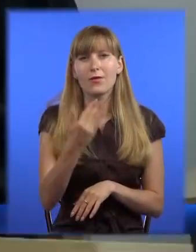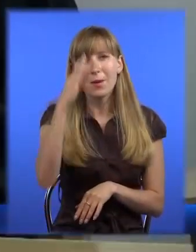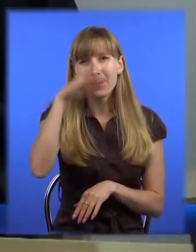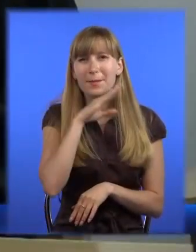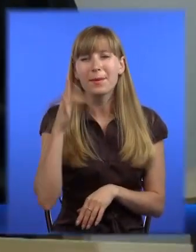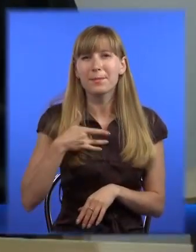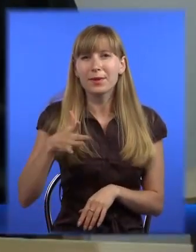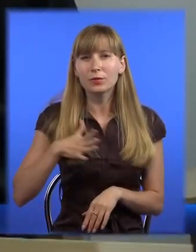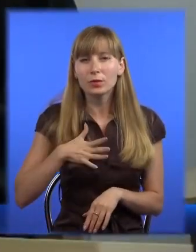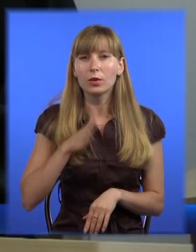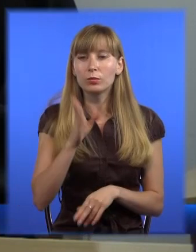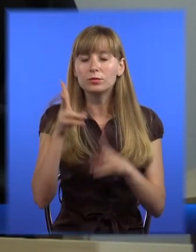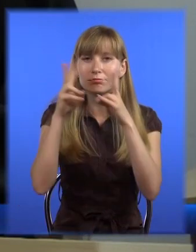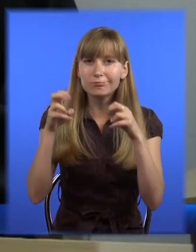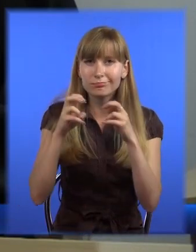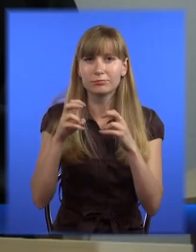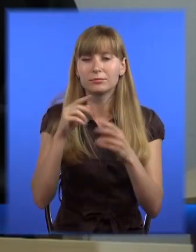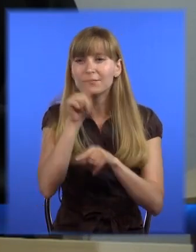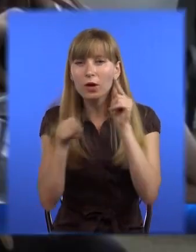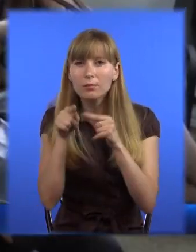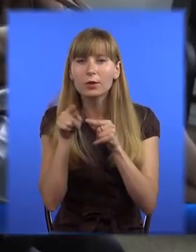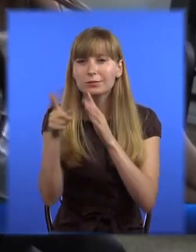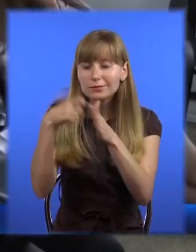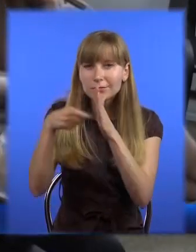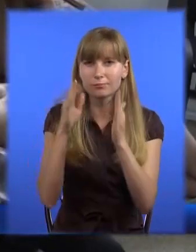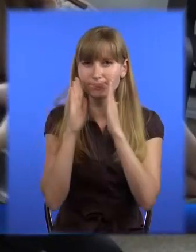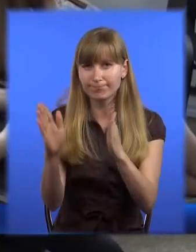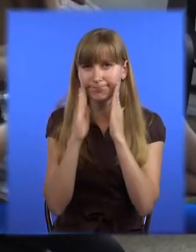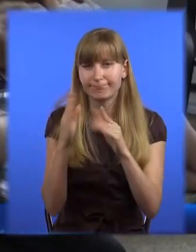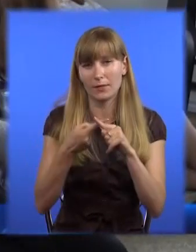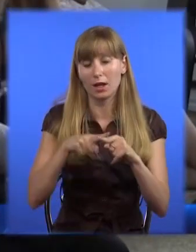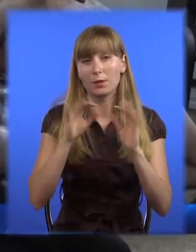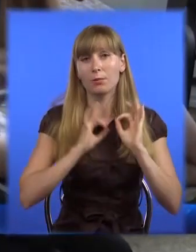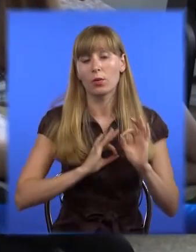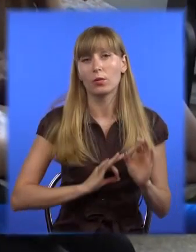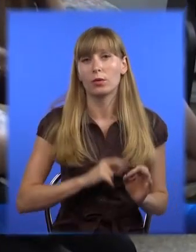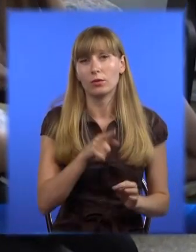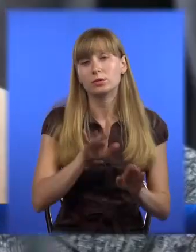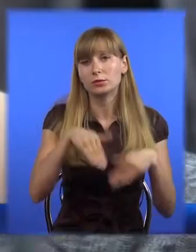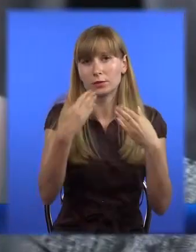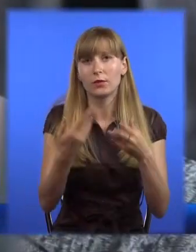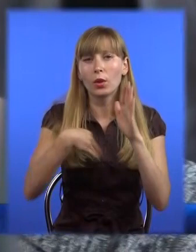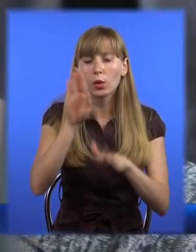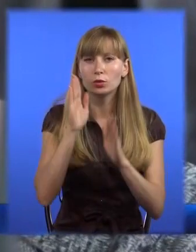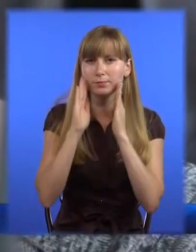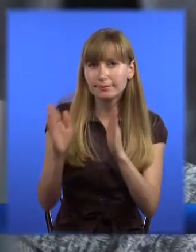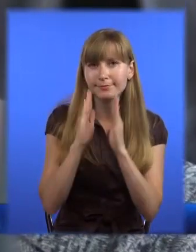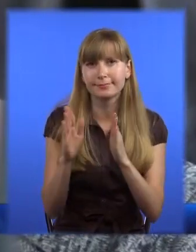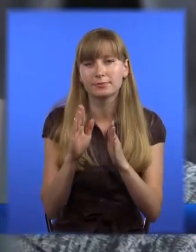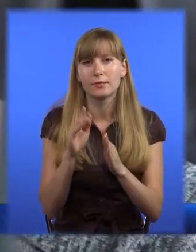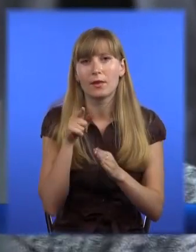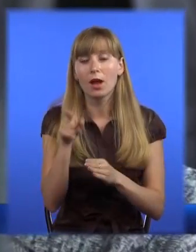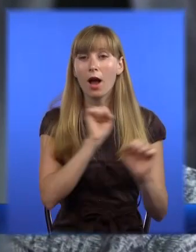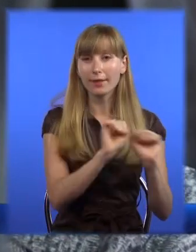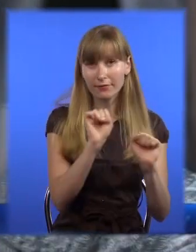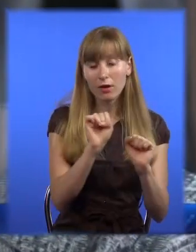батьків допитуватимуть виключно у закритому режимі. Таку пропозицію висунув прокурор Олексій Пустоваров, а адвокати